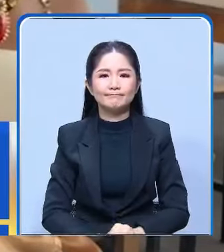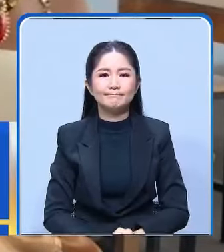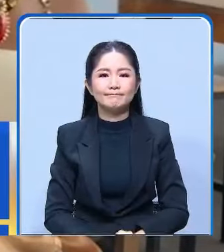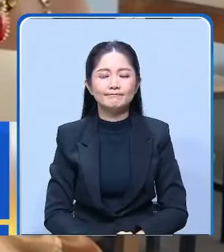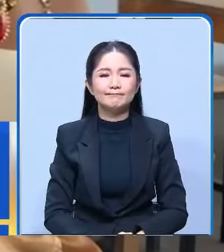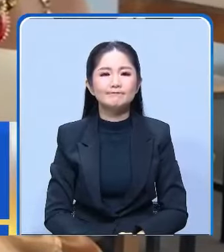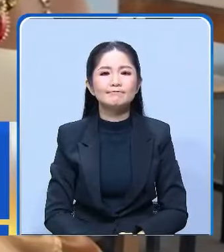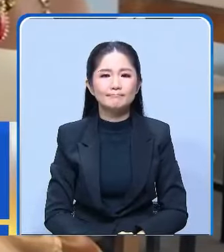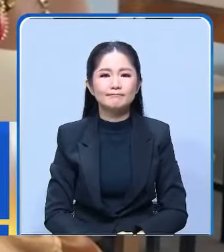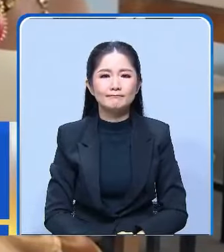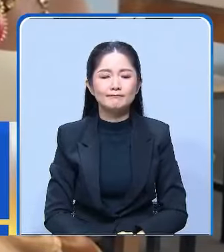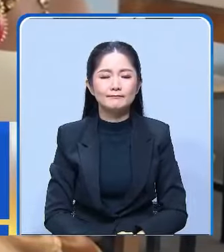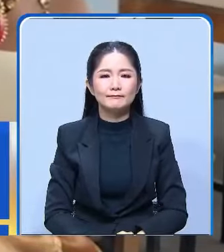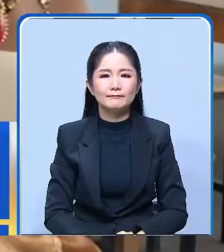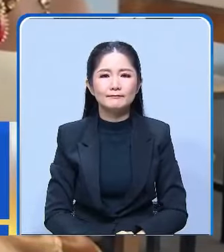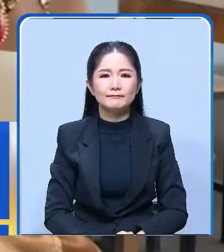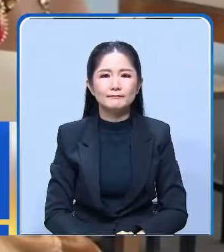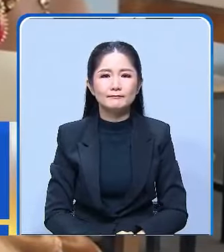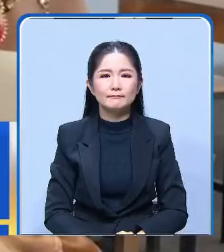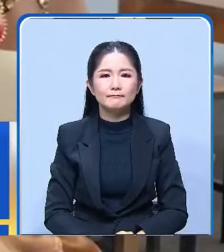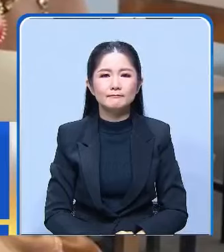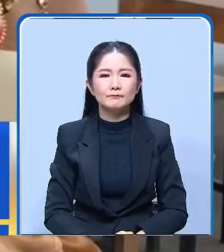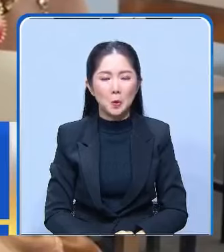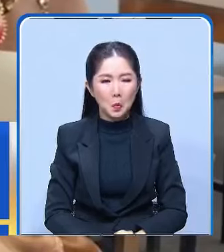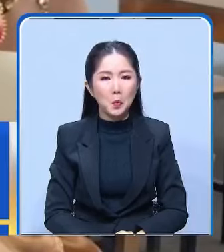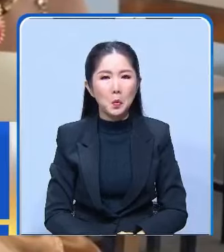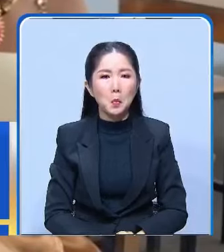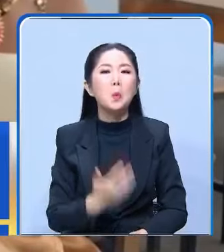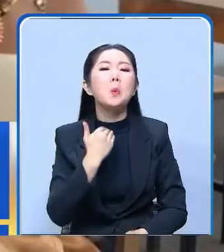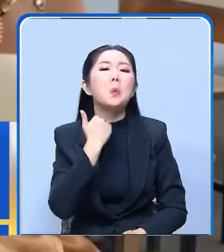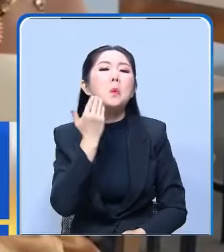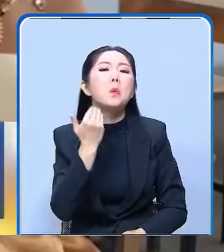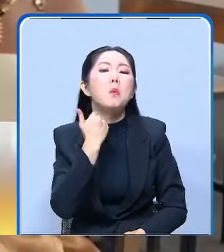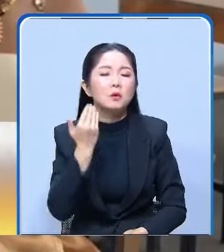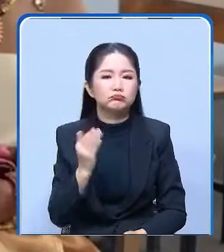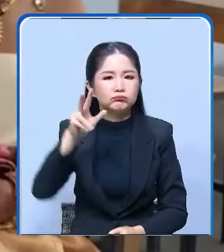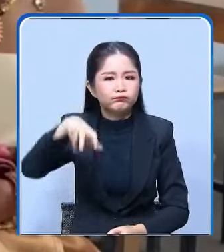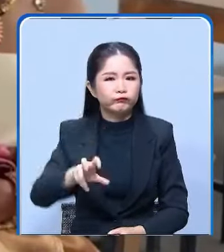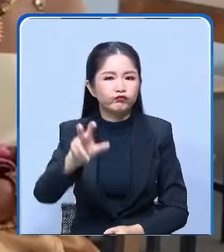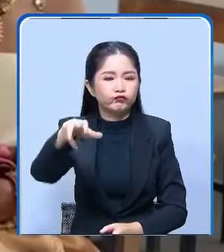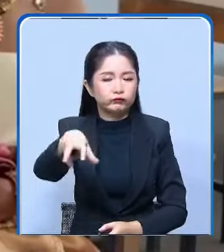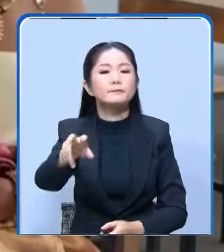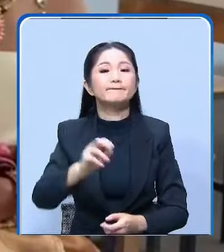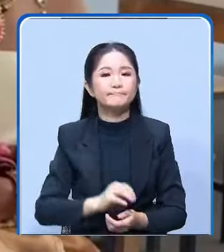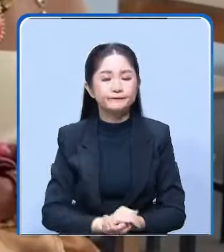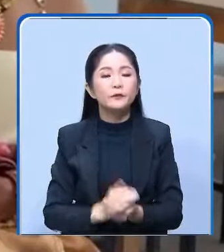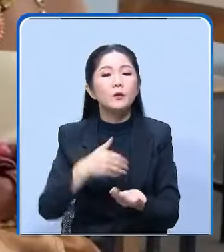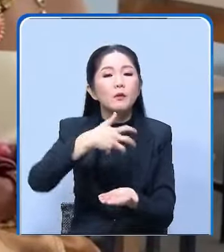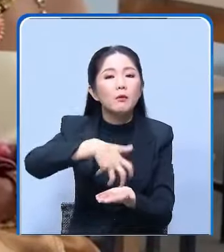ประมาณนี ้ค่ะ โชว์พลังเสียงนะว่าอันนี้คือเสียงแบบพญานาคใช่ไหมครับก็คุณผู้ชมเรานำเสนอข่